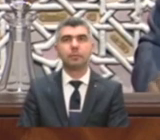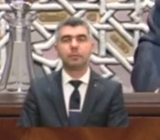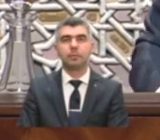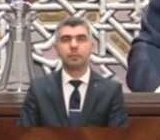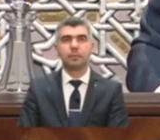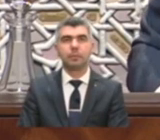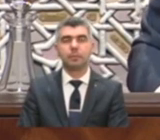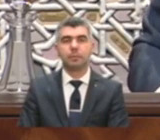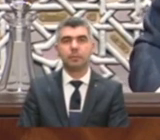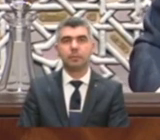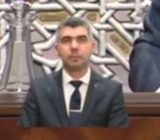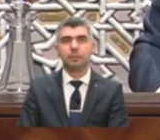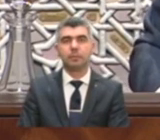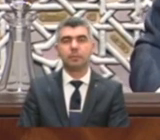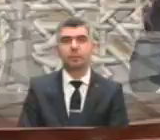الوزير.